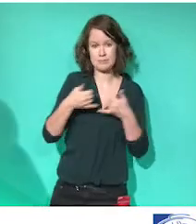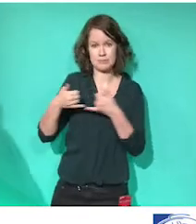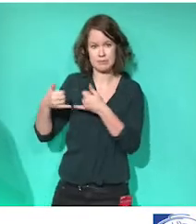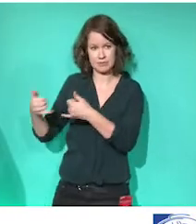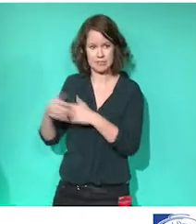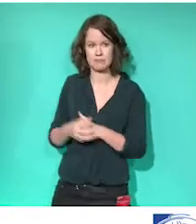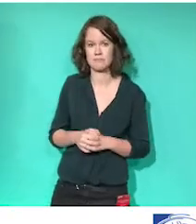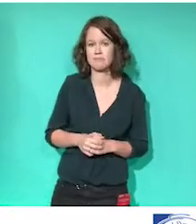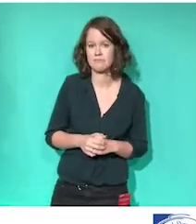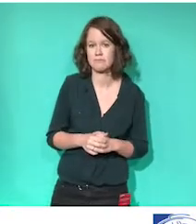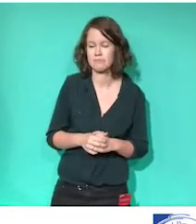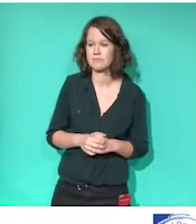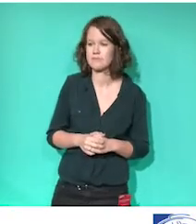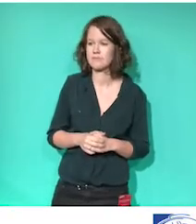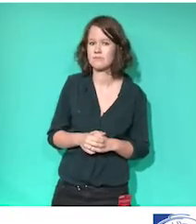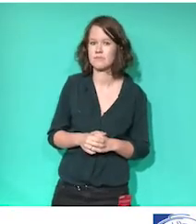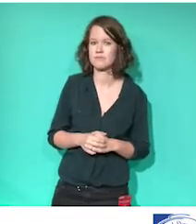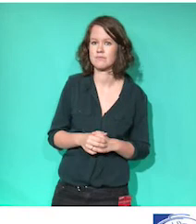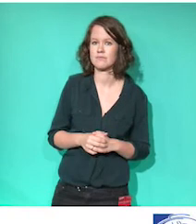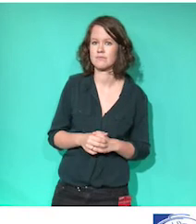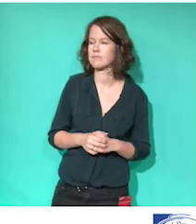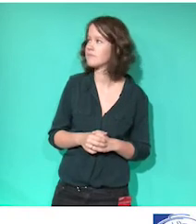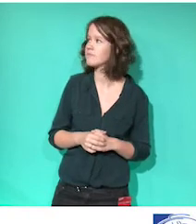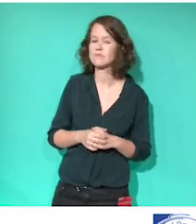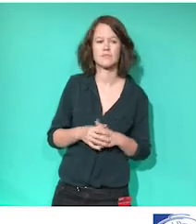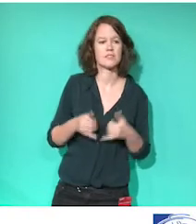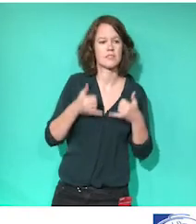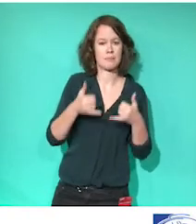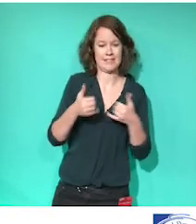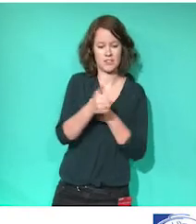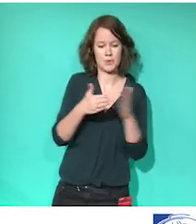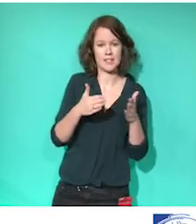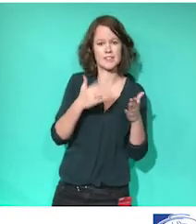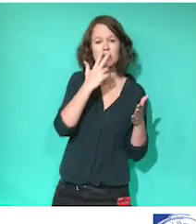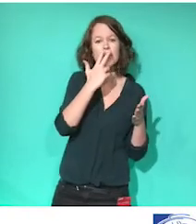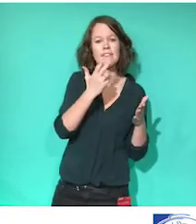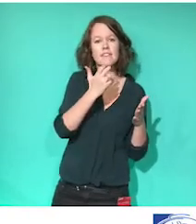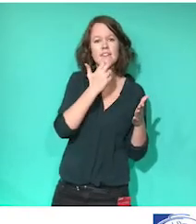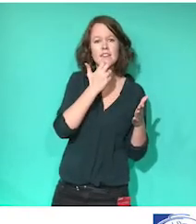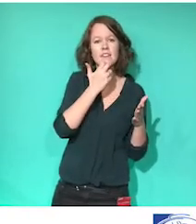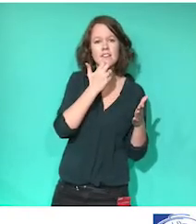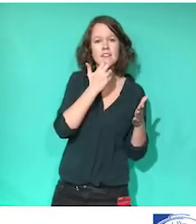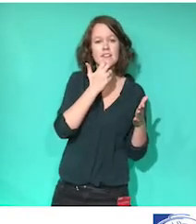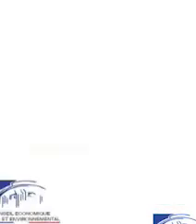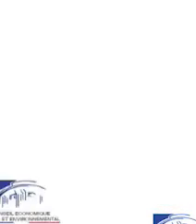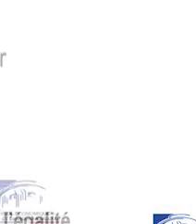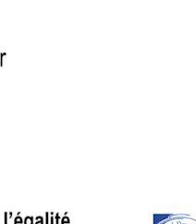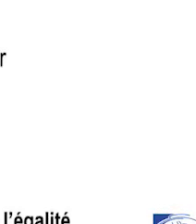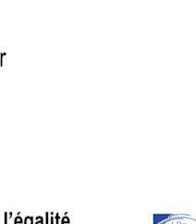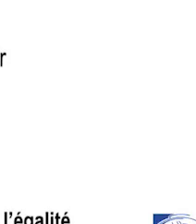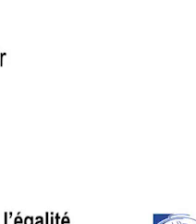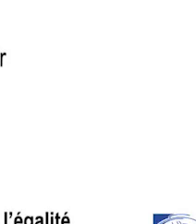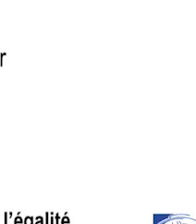vie citoyenne et droits fondamentaux. D'abord, le prix de la catégorie citoyenneté, une association qui porte un